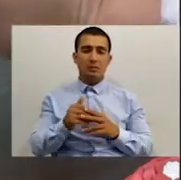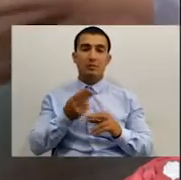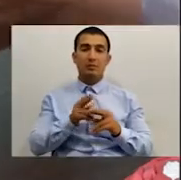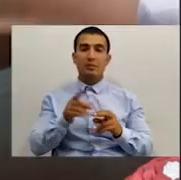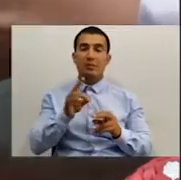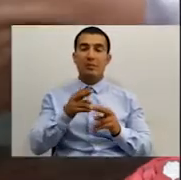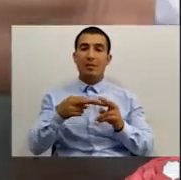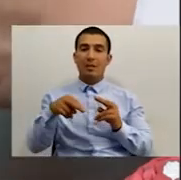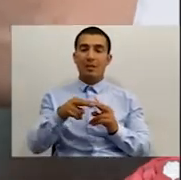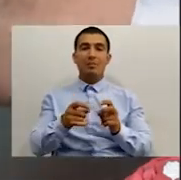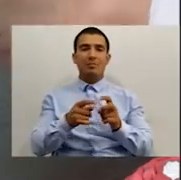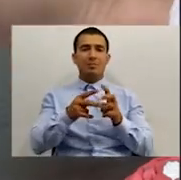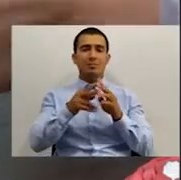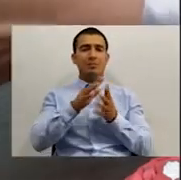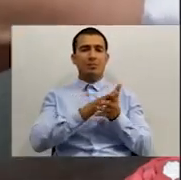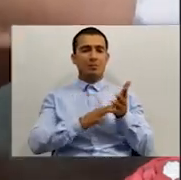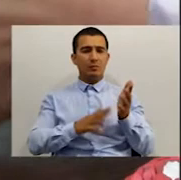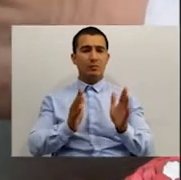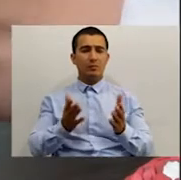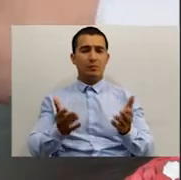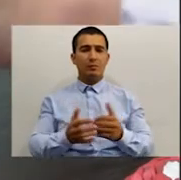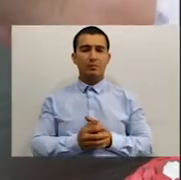кет ұрамызы.